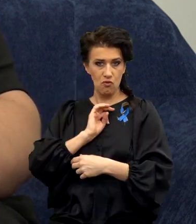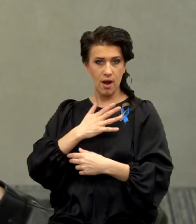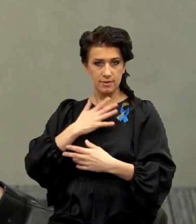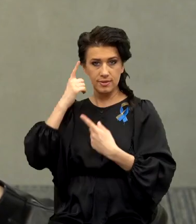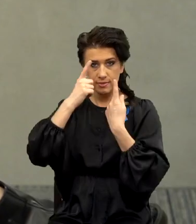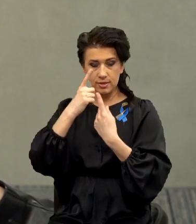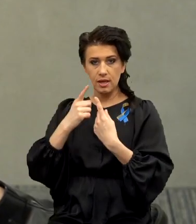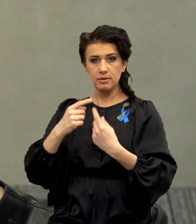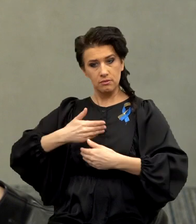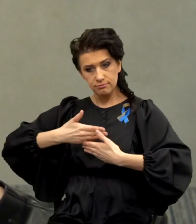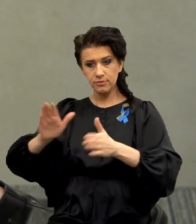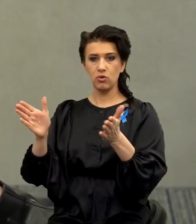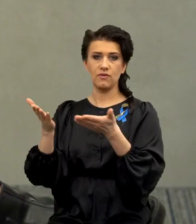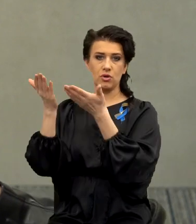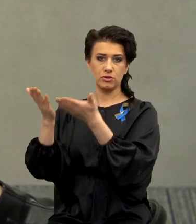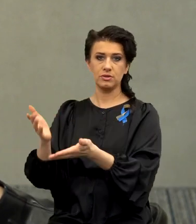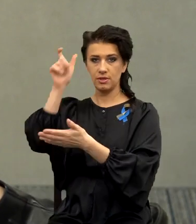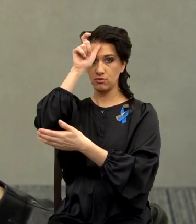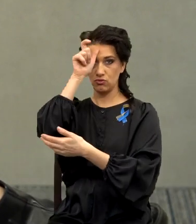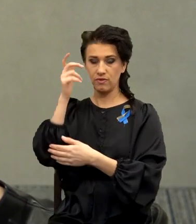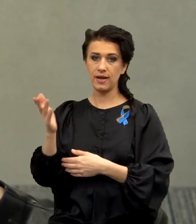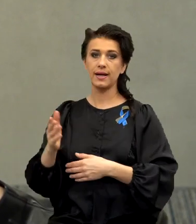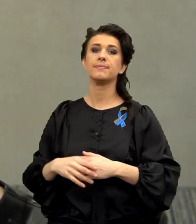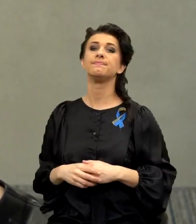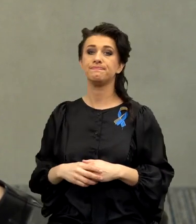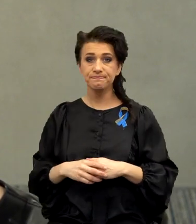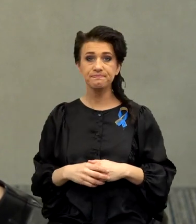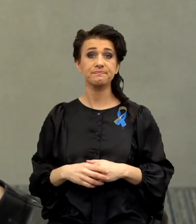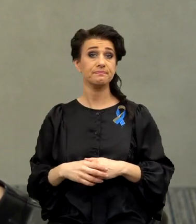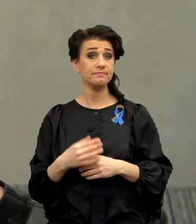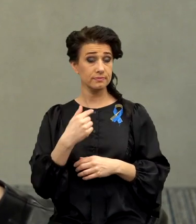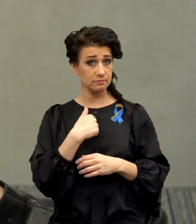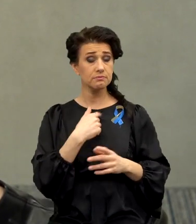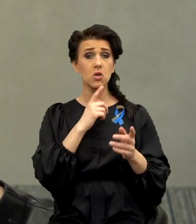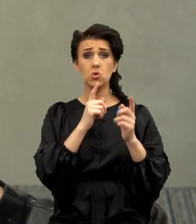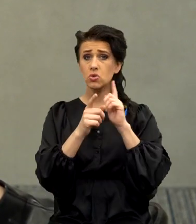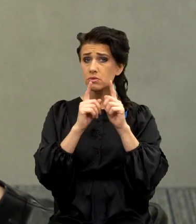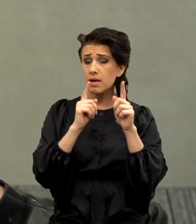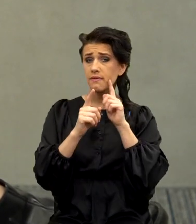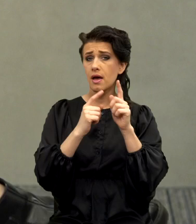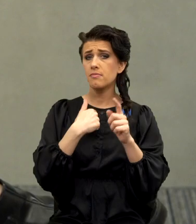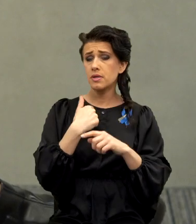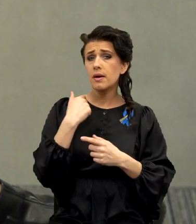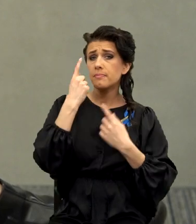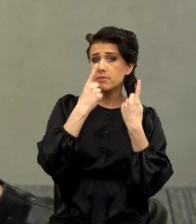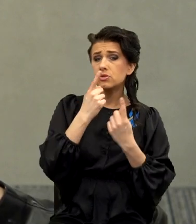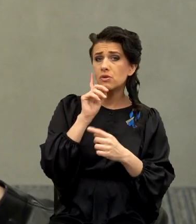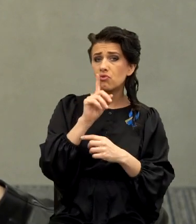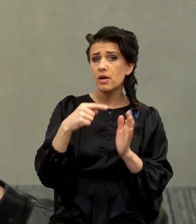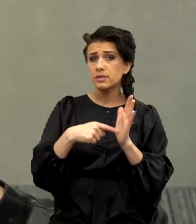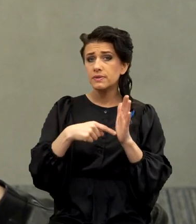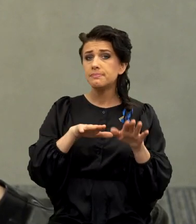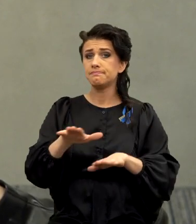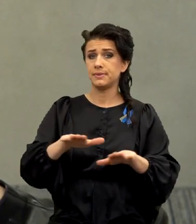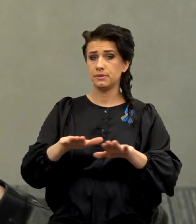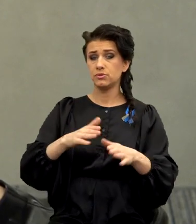pamiętać. To też jest tak jak myślę o tym, o czym rozmawiamy, że właściwie na tym etapie, jeśli